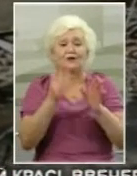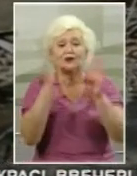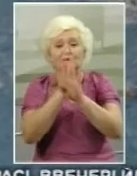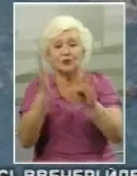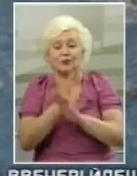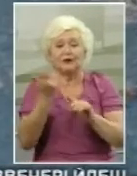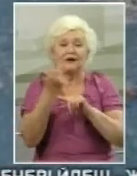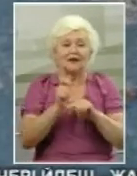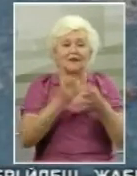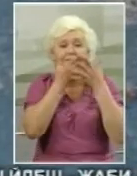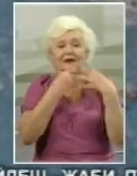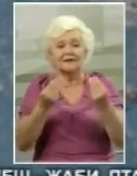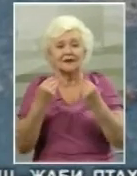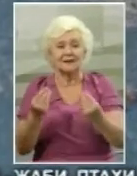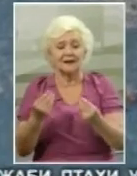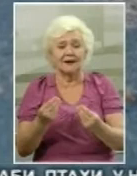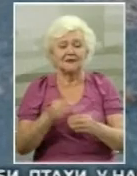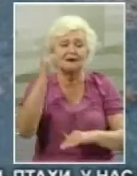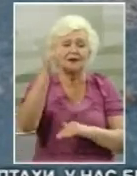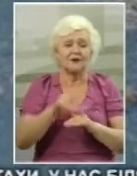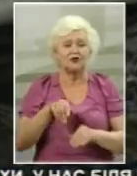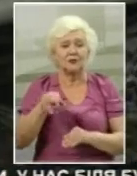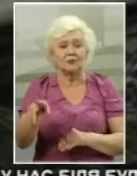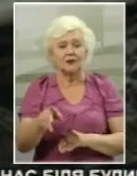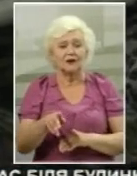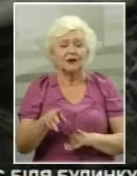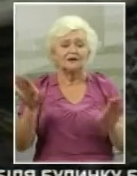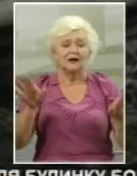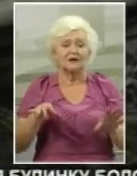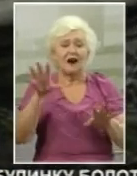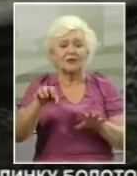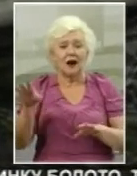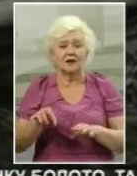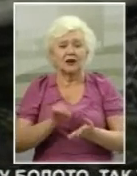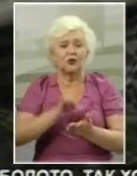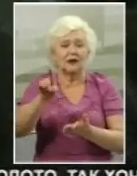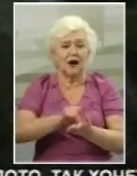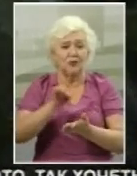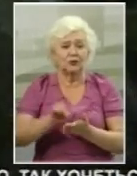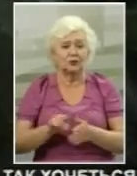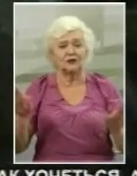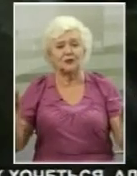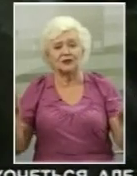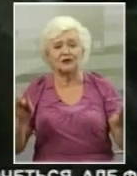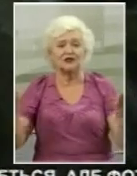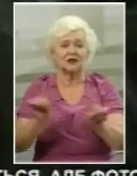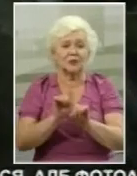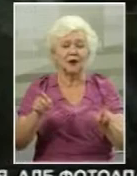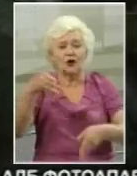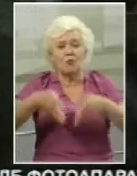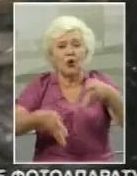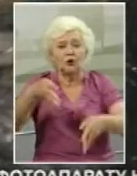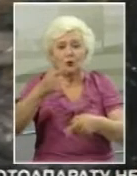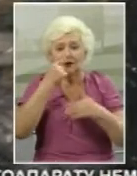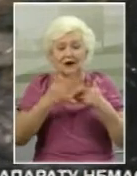этой красоте. Там, вечером идешь, поют лягушки, чирикают птички у нас там. Болотце возле